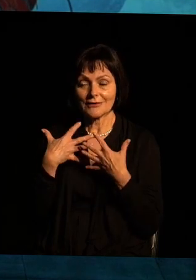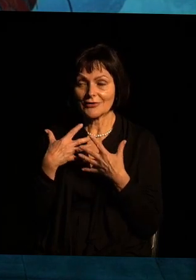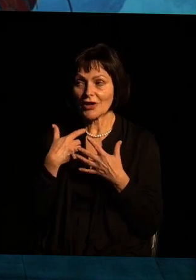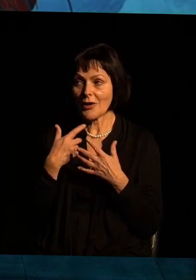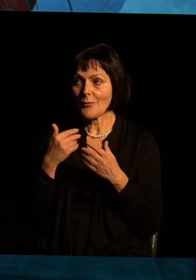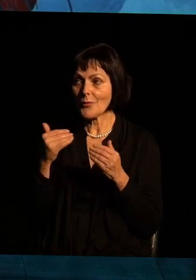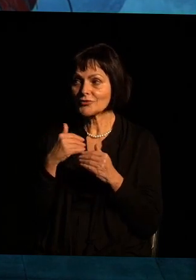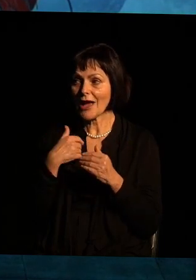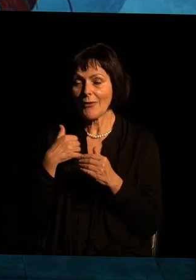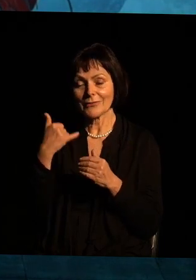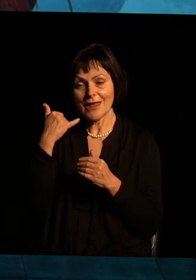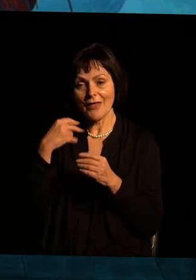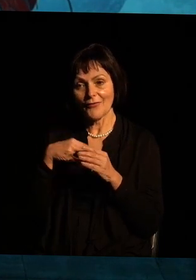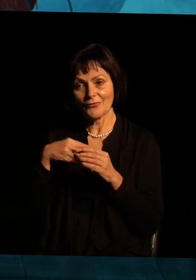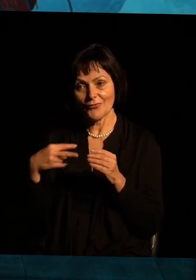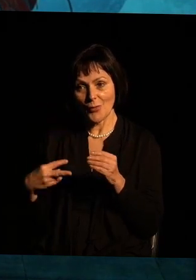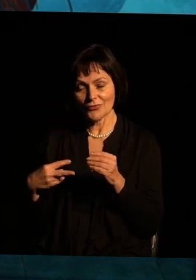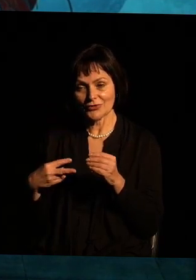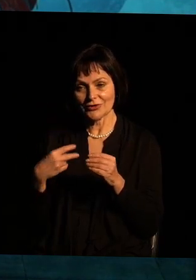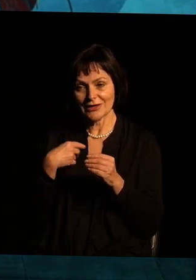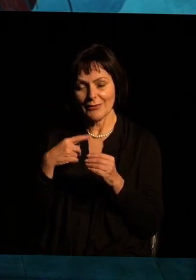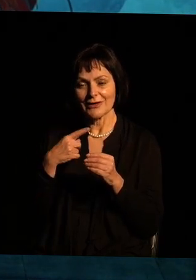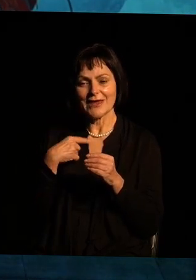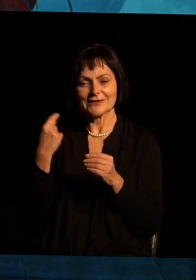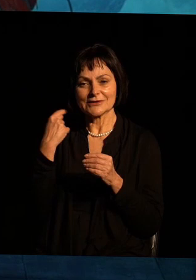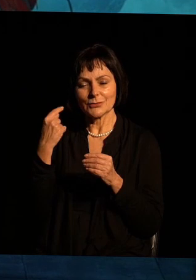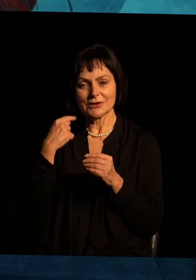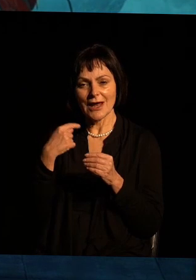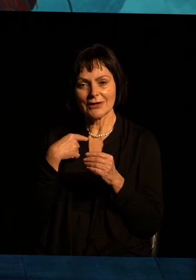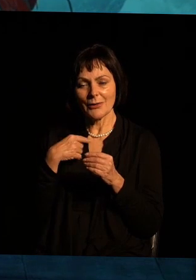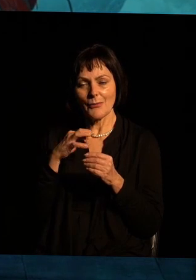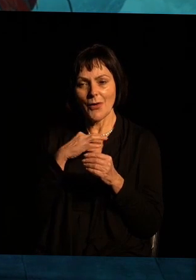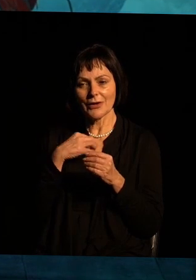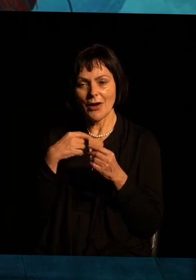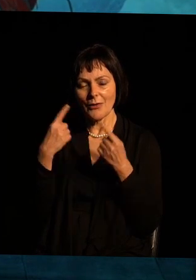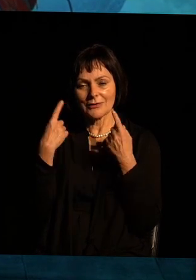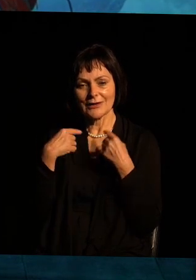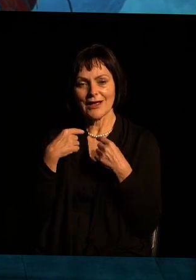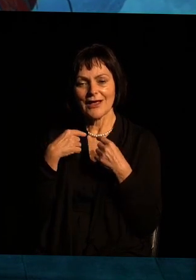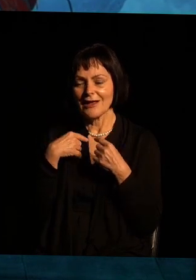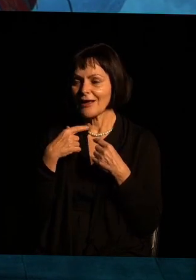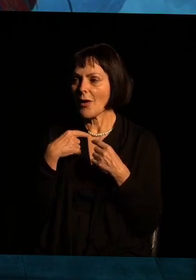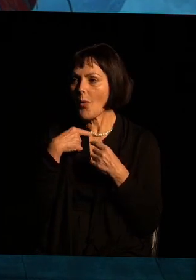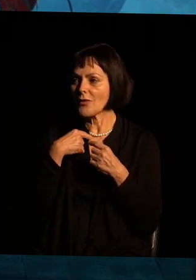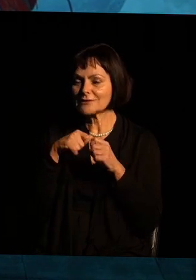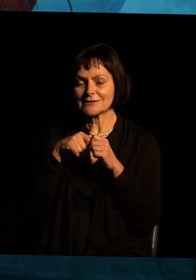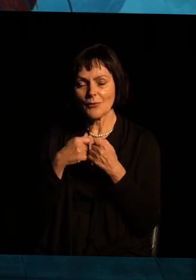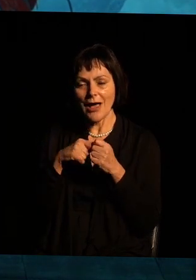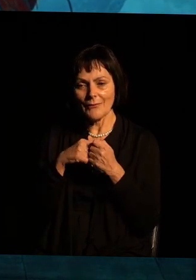że musiałem radiotelefon wyłączyć, żeby nie słyszeli tego mojego załamującego się głosu. No